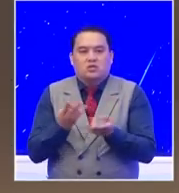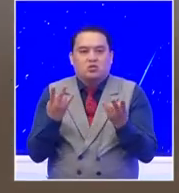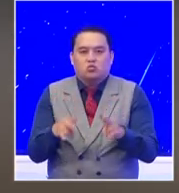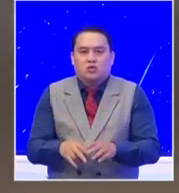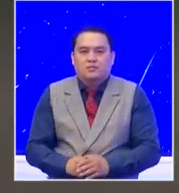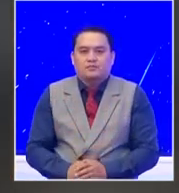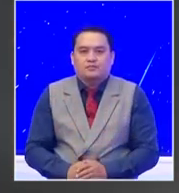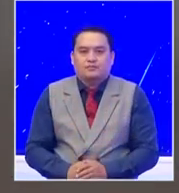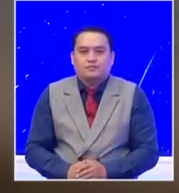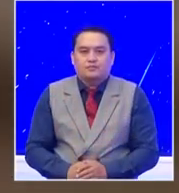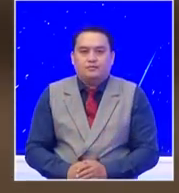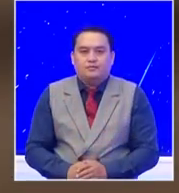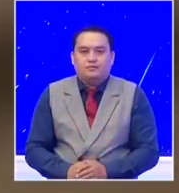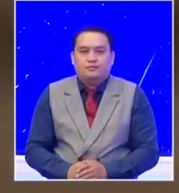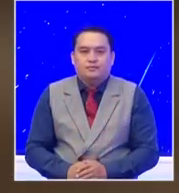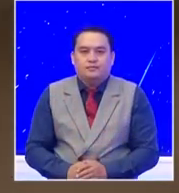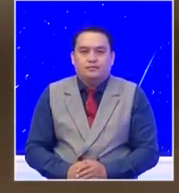не было.